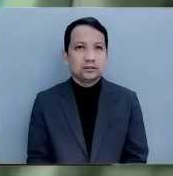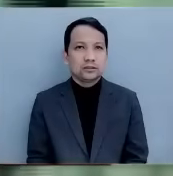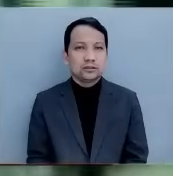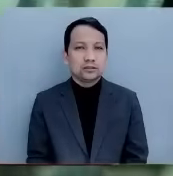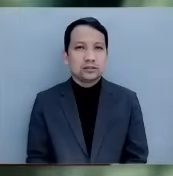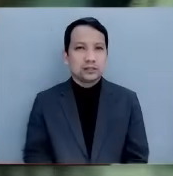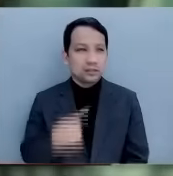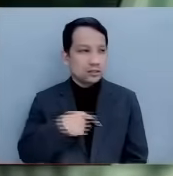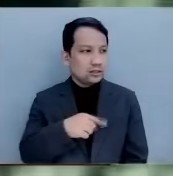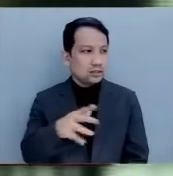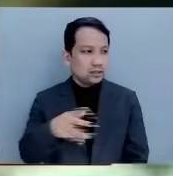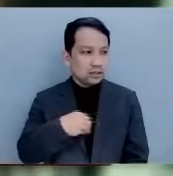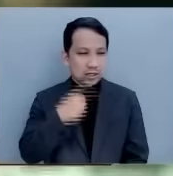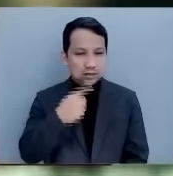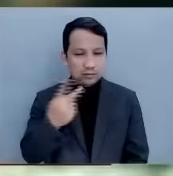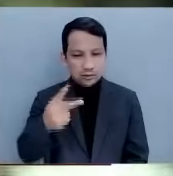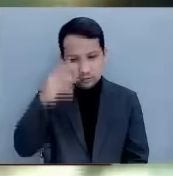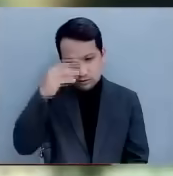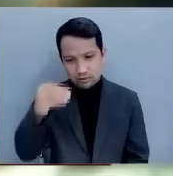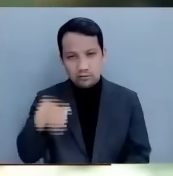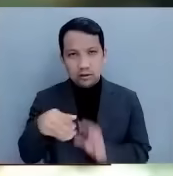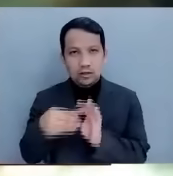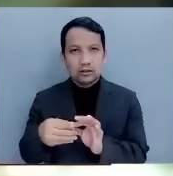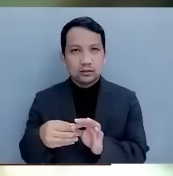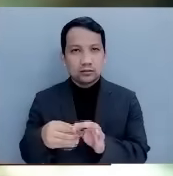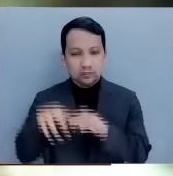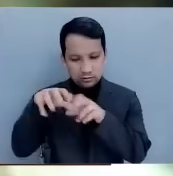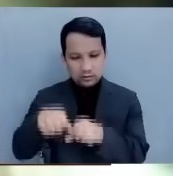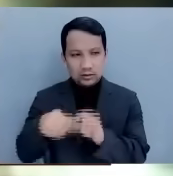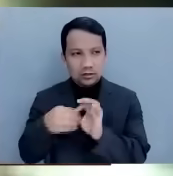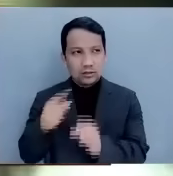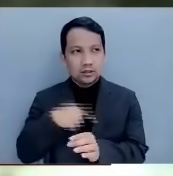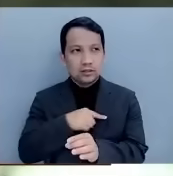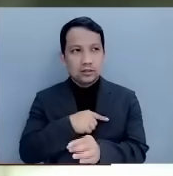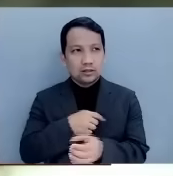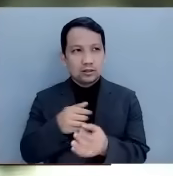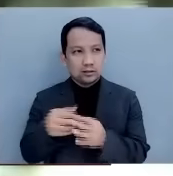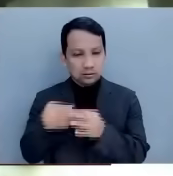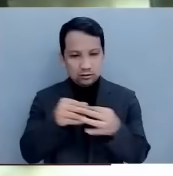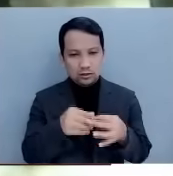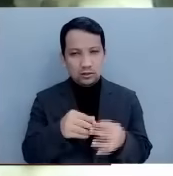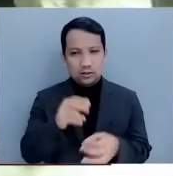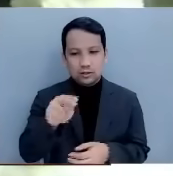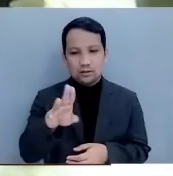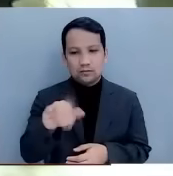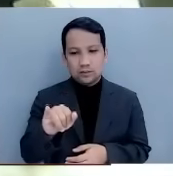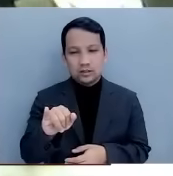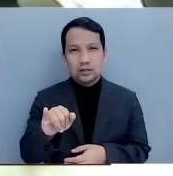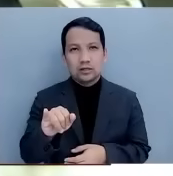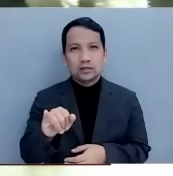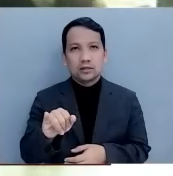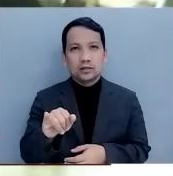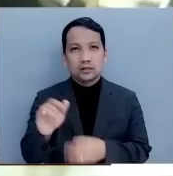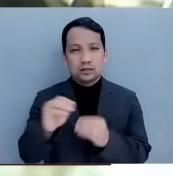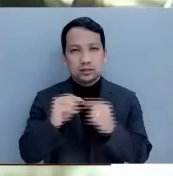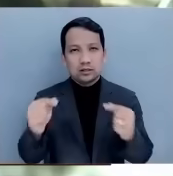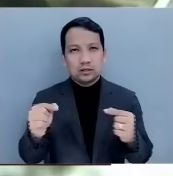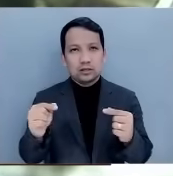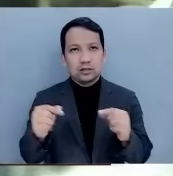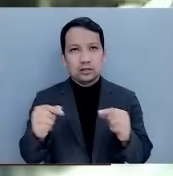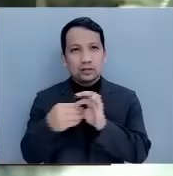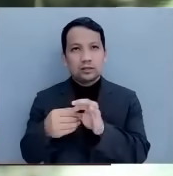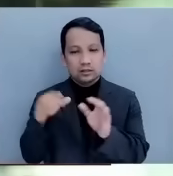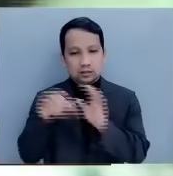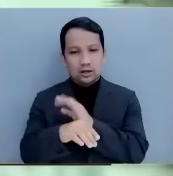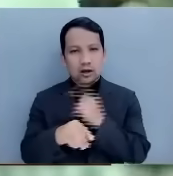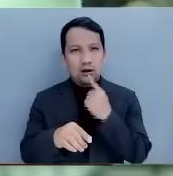Hindi na nakapalag ang 2 lalaking ito nang arestuhin ng mga operatiba ng NBI Anti-Organized and Transnational Crime